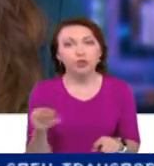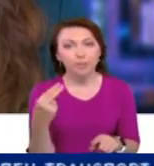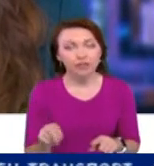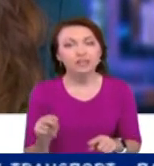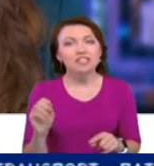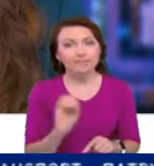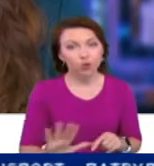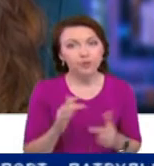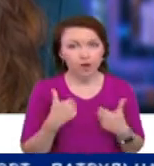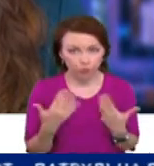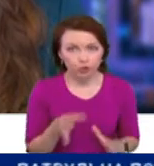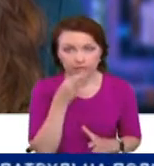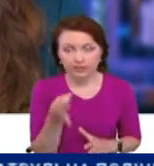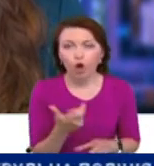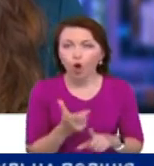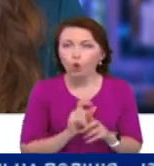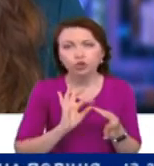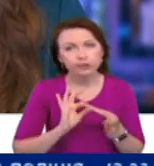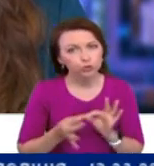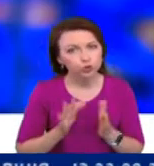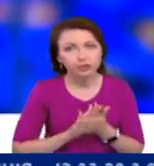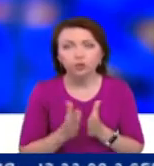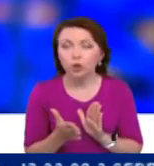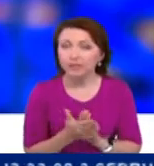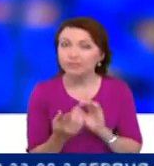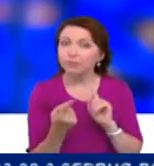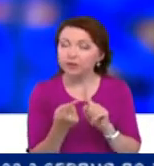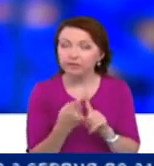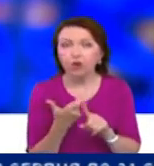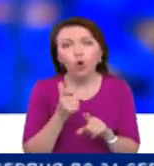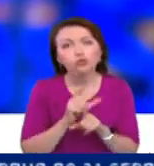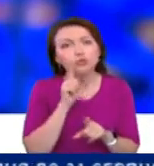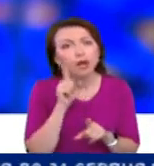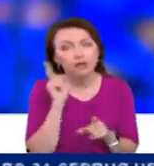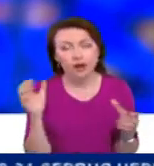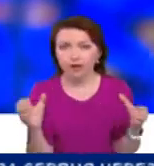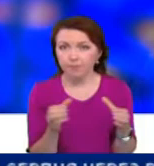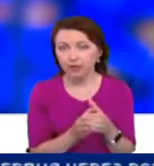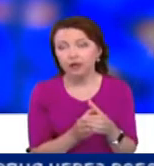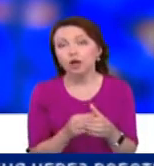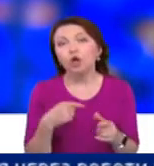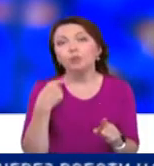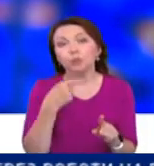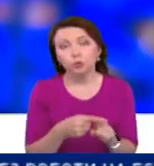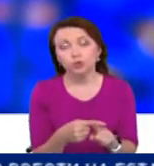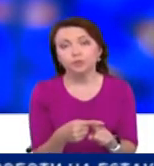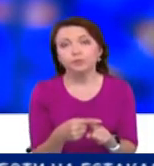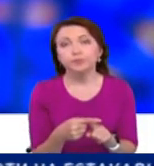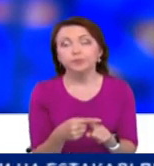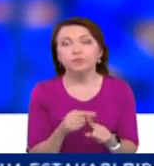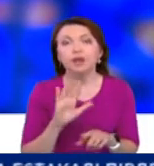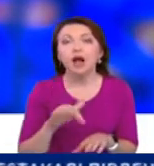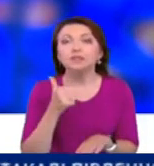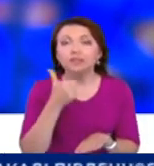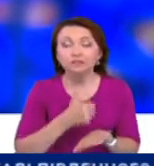Европы, как я уже сказала, очень сложная ситуация, потому что, во-первых, я очень молодая команда, и плюс